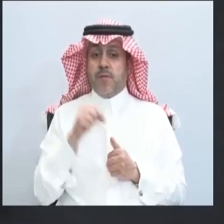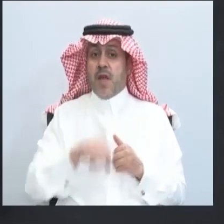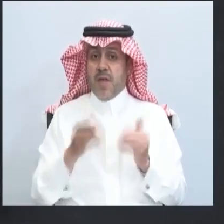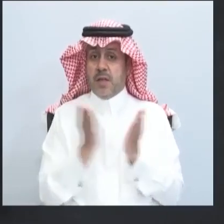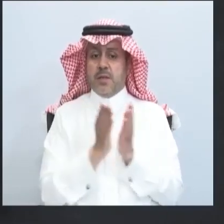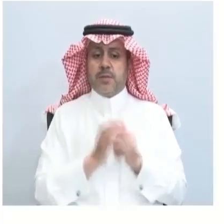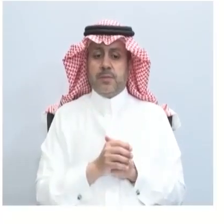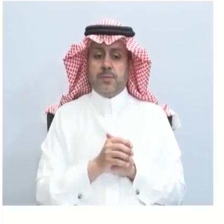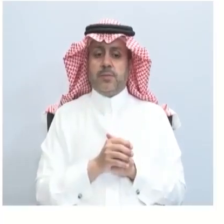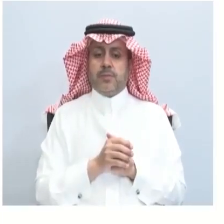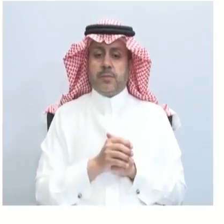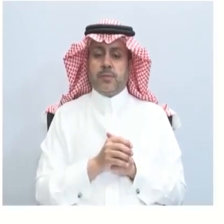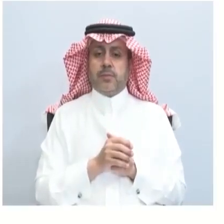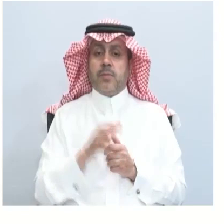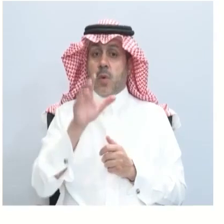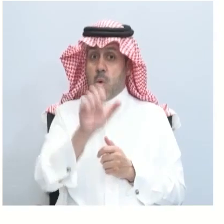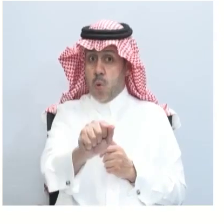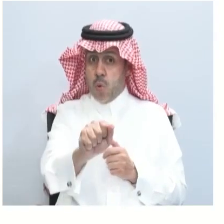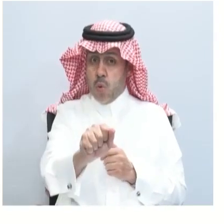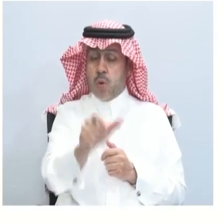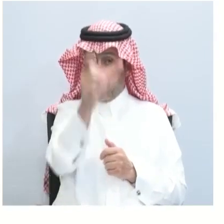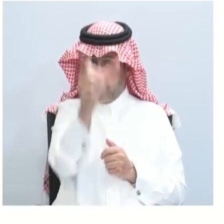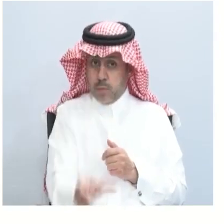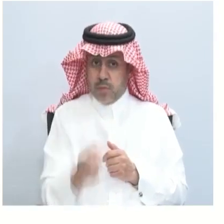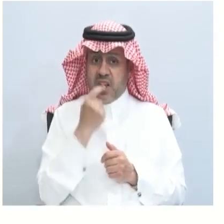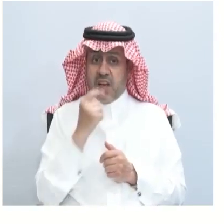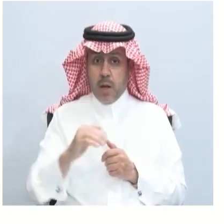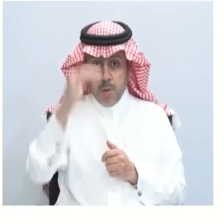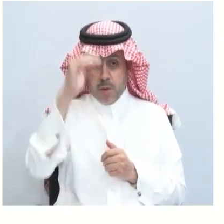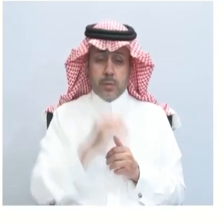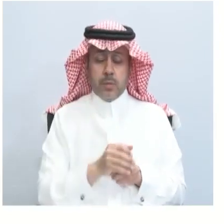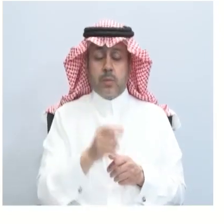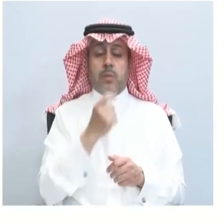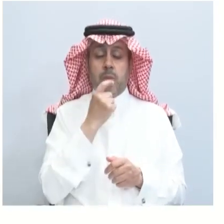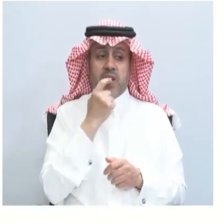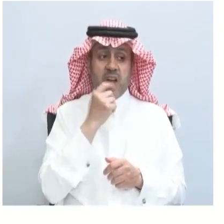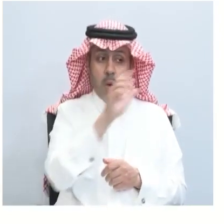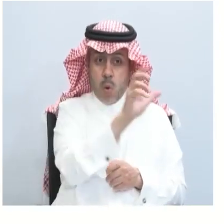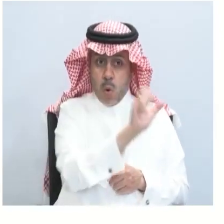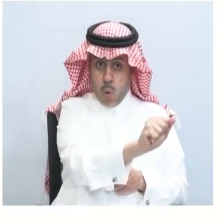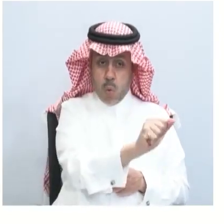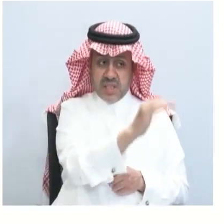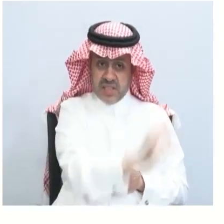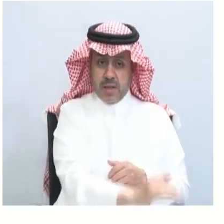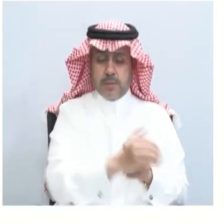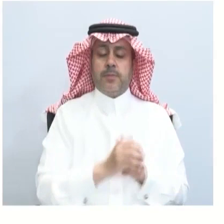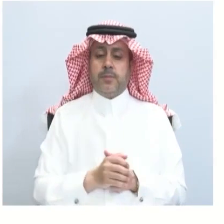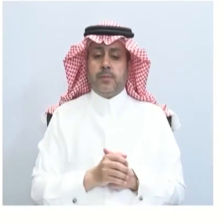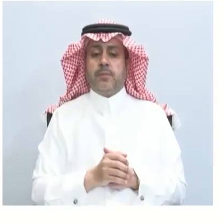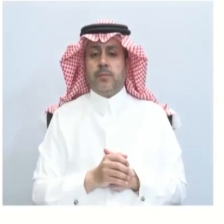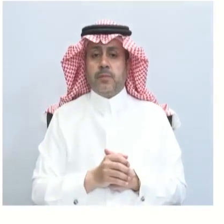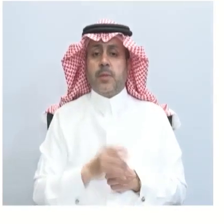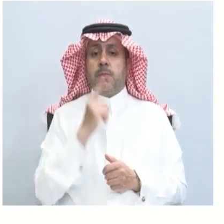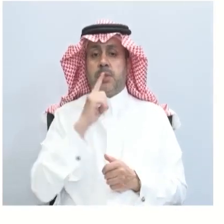الدرس الذي هو حقوق الكبير والصغير ناتي باذن الله تعالى على بيانه بسم الله